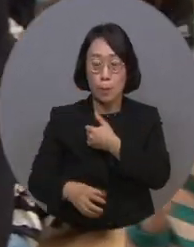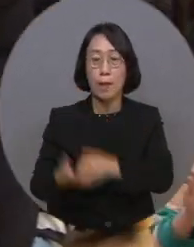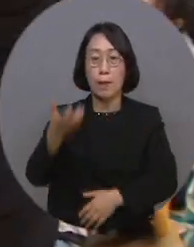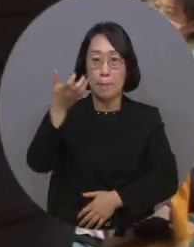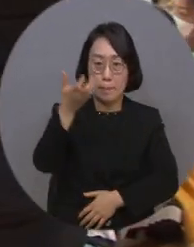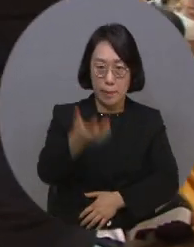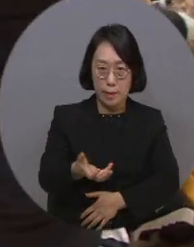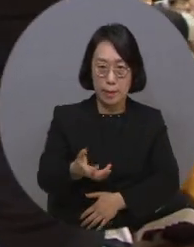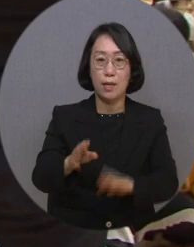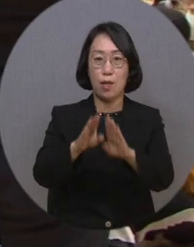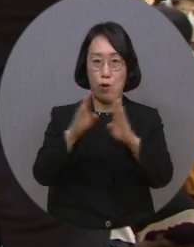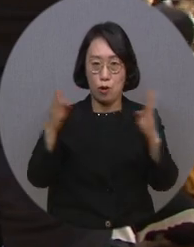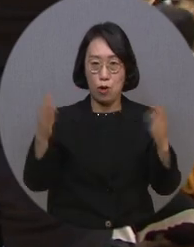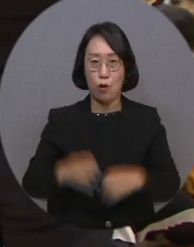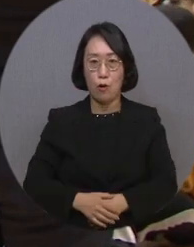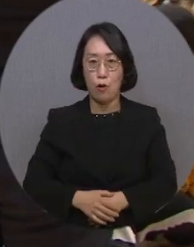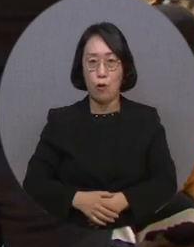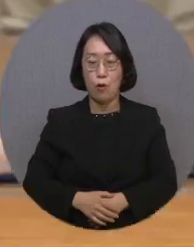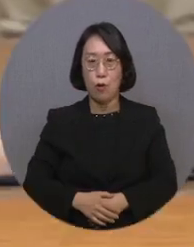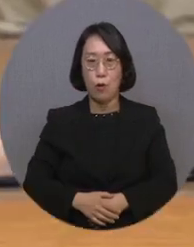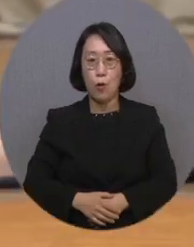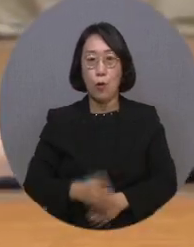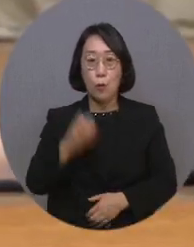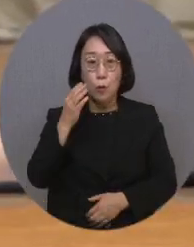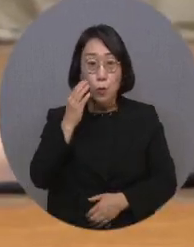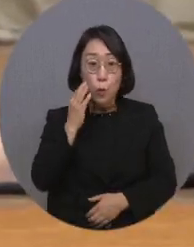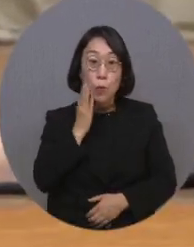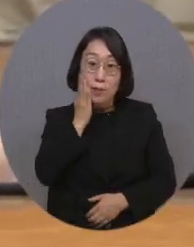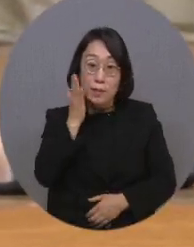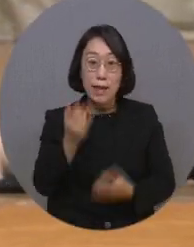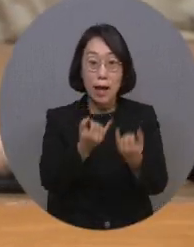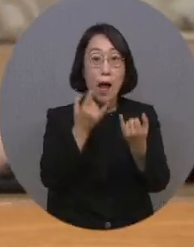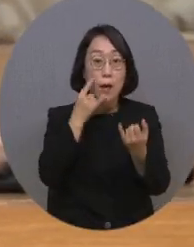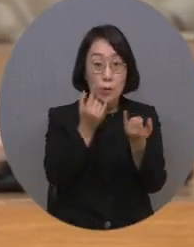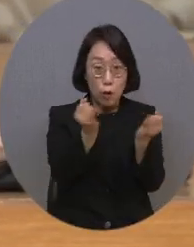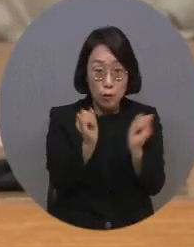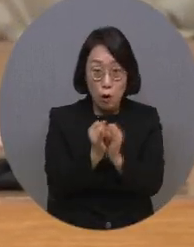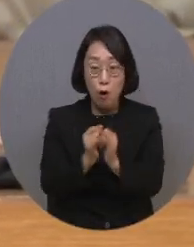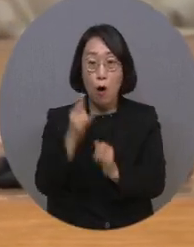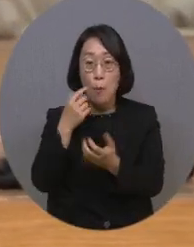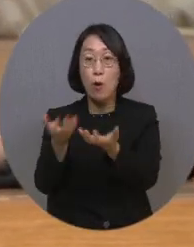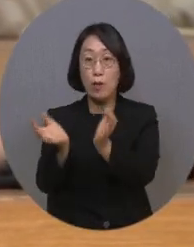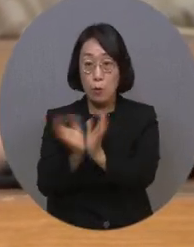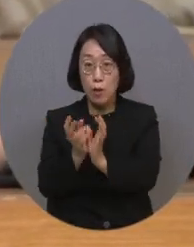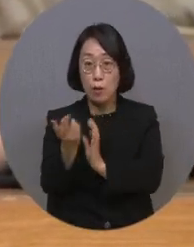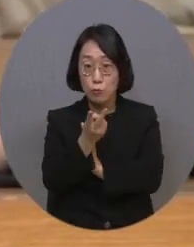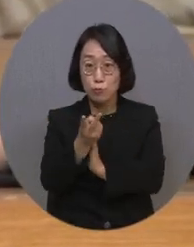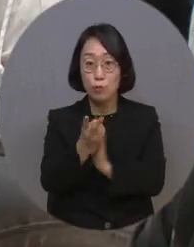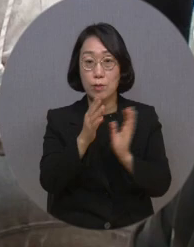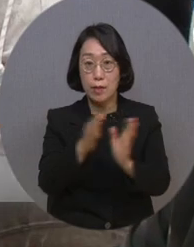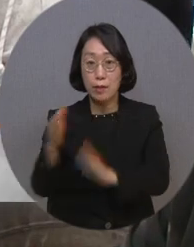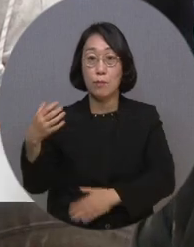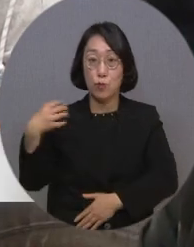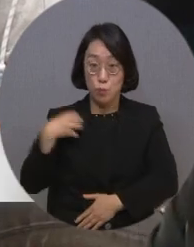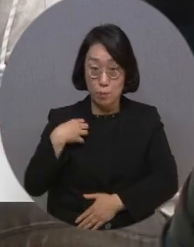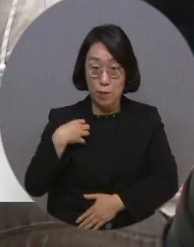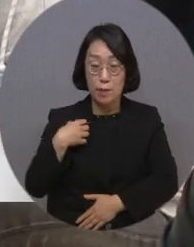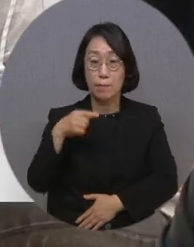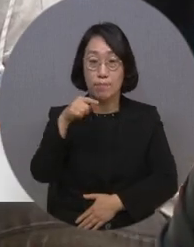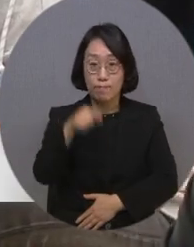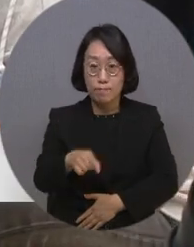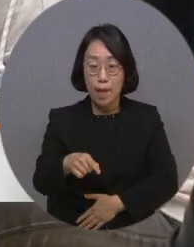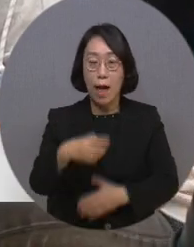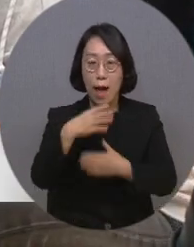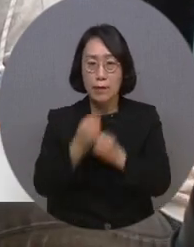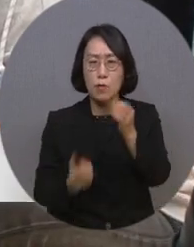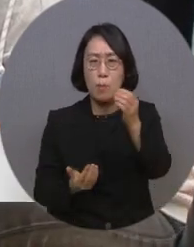열렸습니다. 사단법인 녹색여성연합회와 부산 녹색어머니회가 주관하여 열린 이 행사는 각종 안전